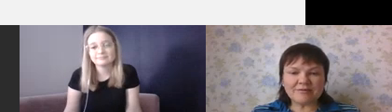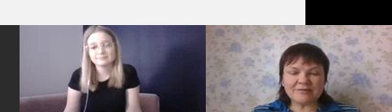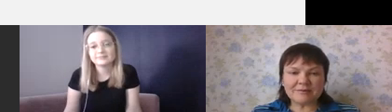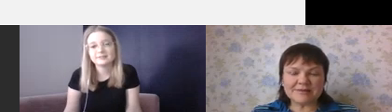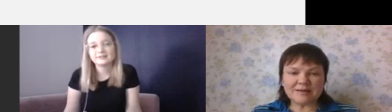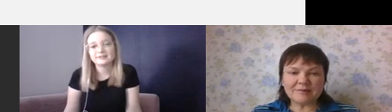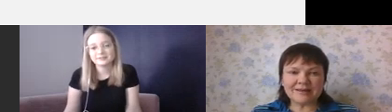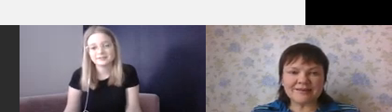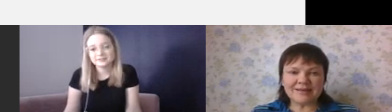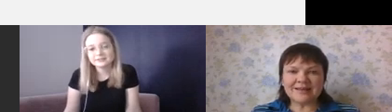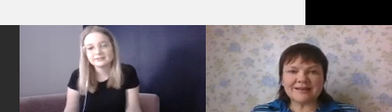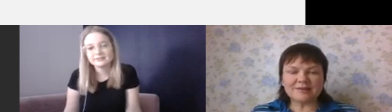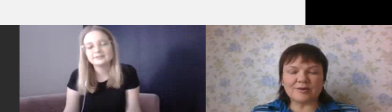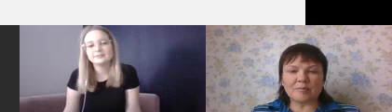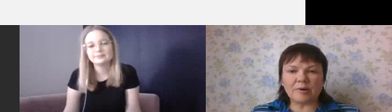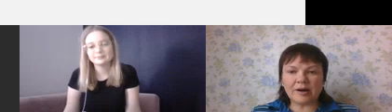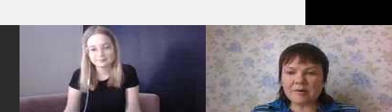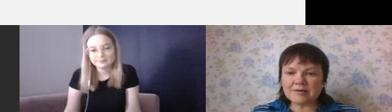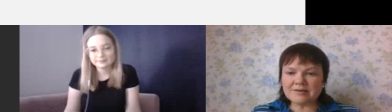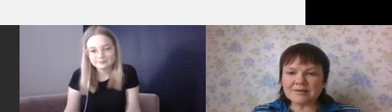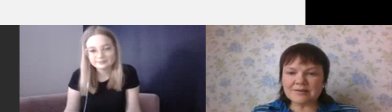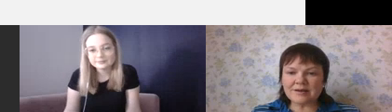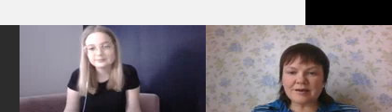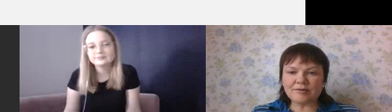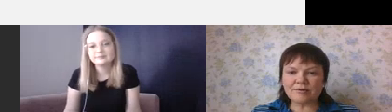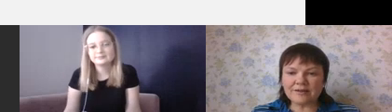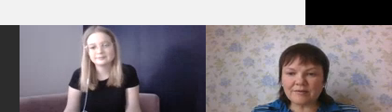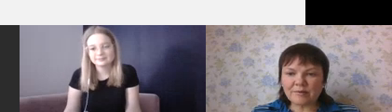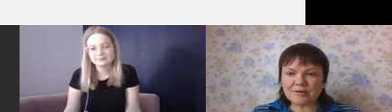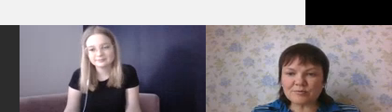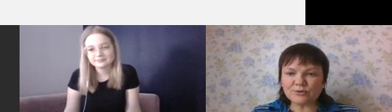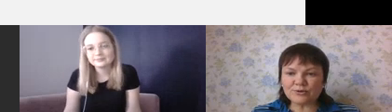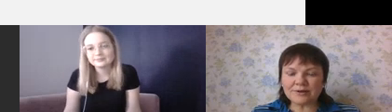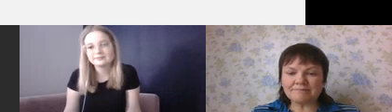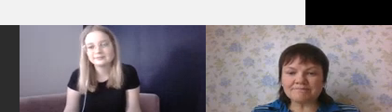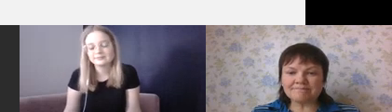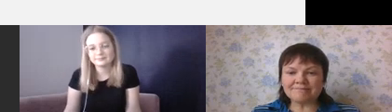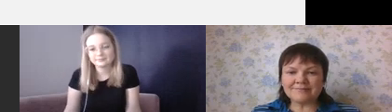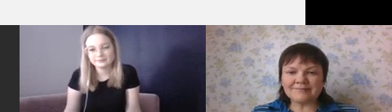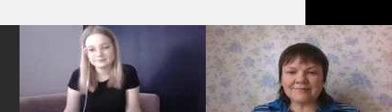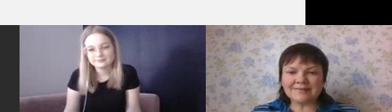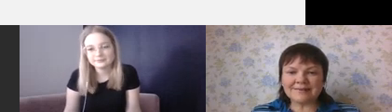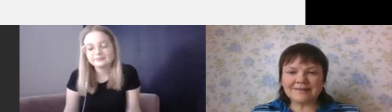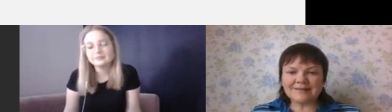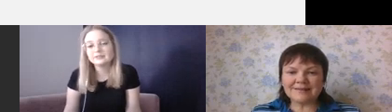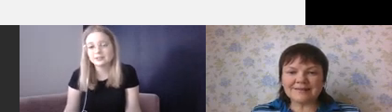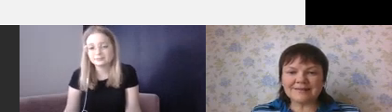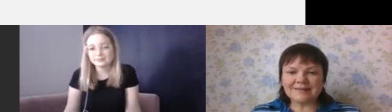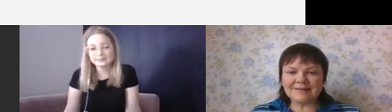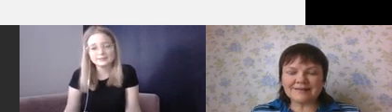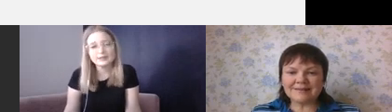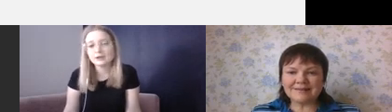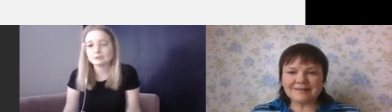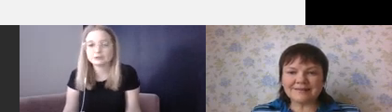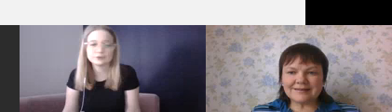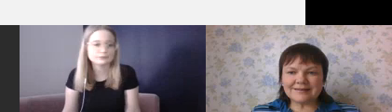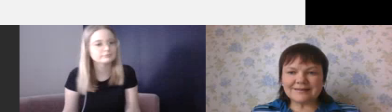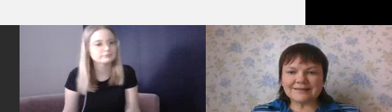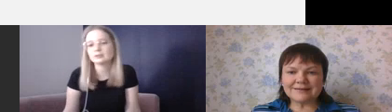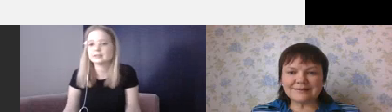lihtida oma veebiseminaari. Võtta paremaks, huvitavamaks muuta. Ja, et